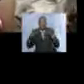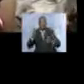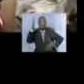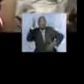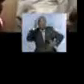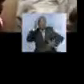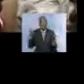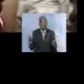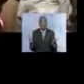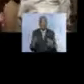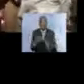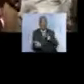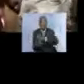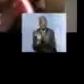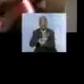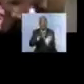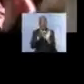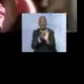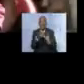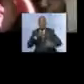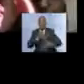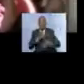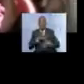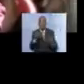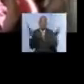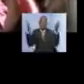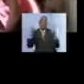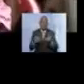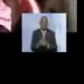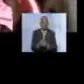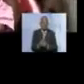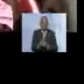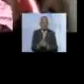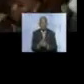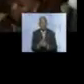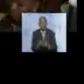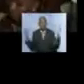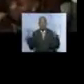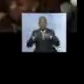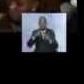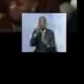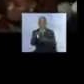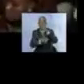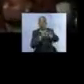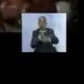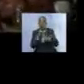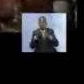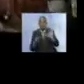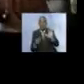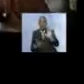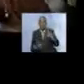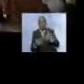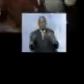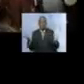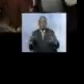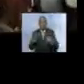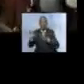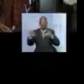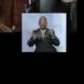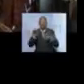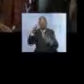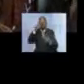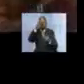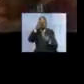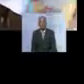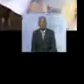accentuées visent à maintenir les acquis de plusieurs années de lutte. Depuis 3 ans, aucun cas de poliomyélite n'a été découvert dans la